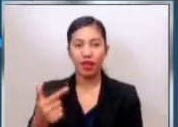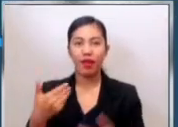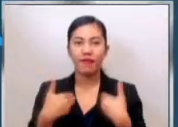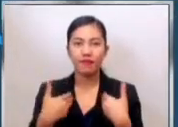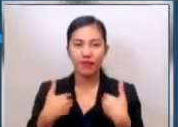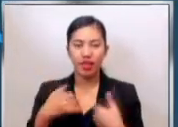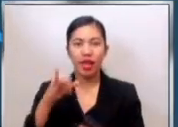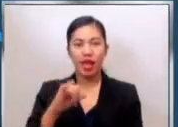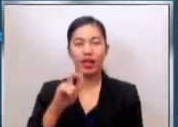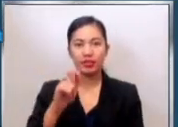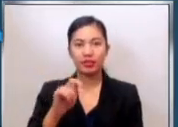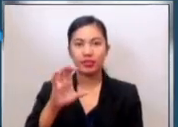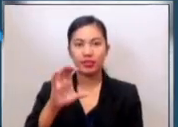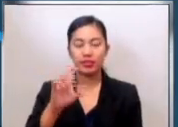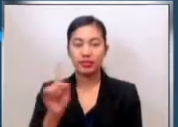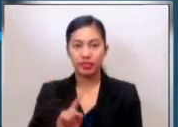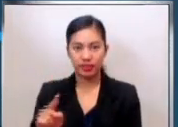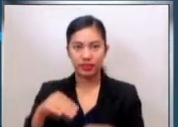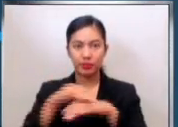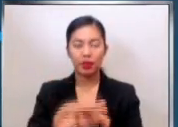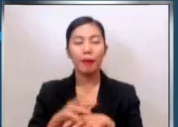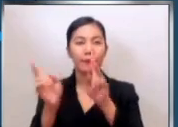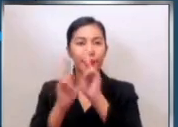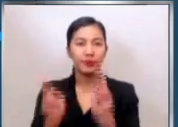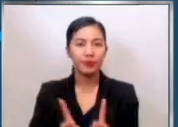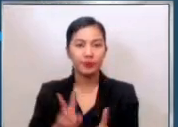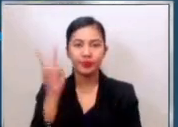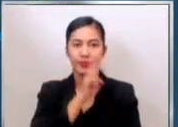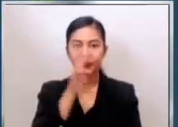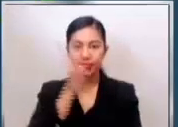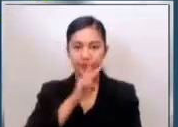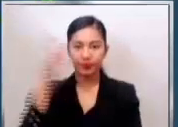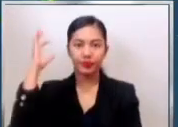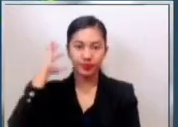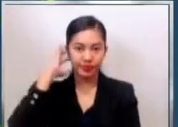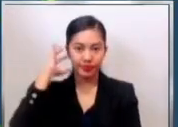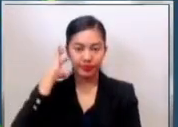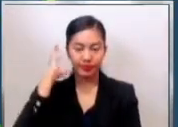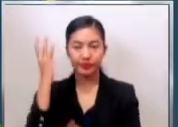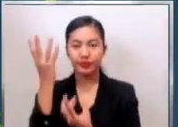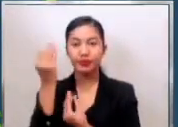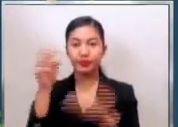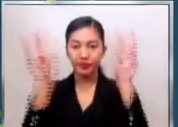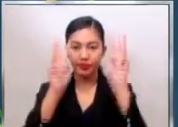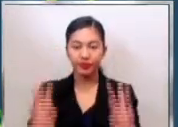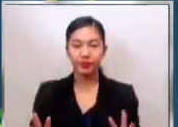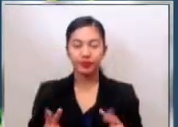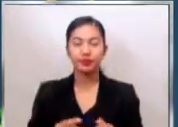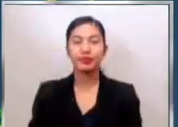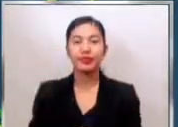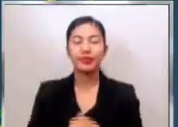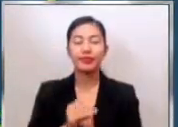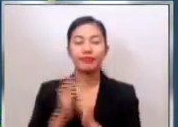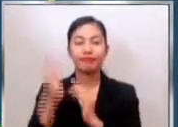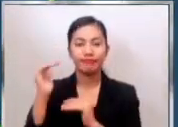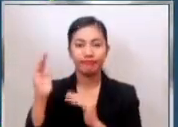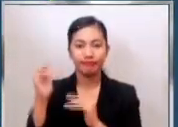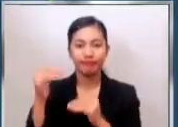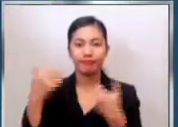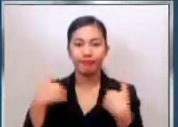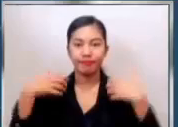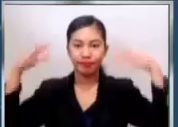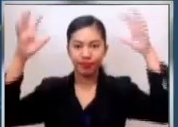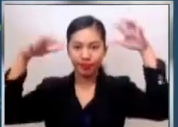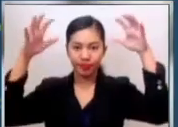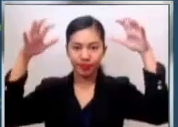Palawan, Visayas at Mindanao. Base sa rainfall forecast ng Metro Weather, asahan ang pag-uulan sa mga nabanggit na lugar sa